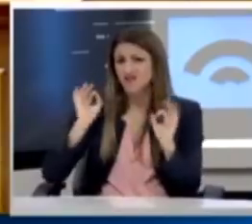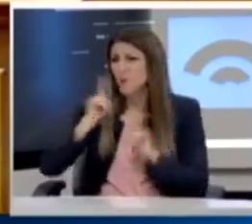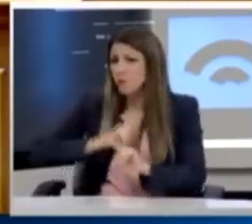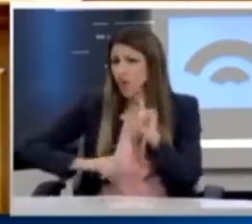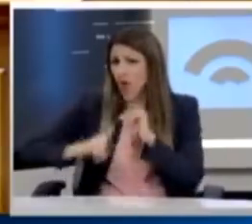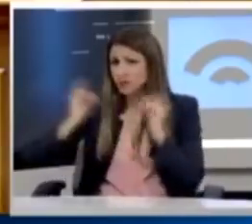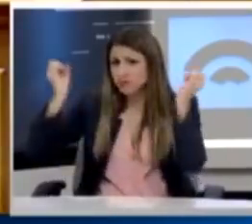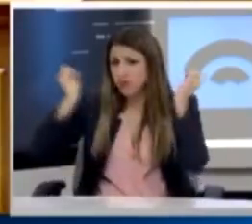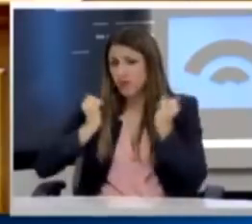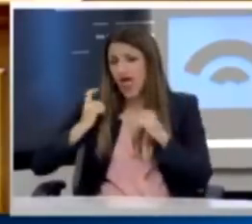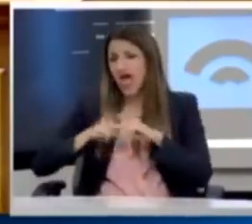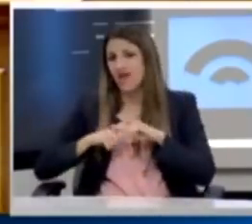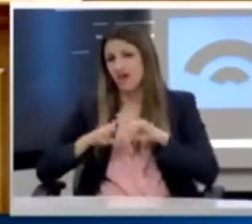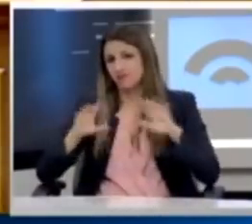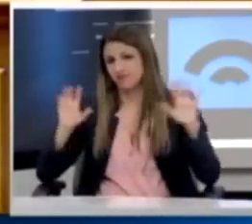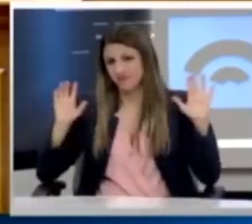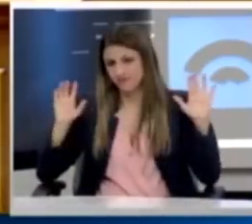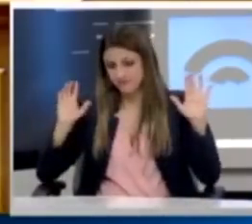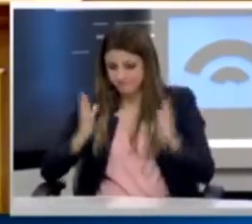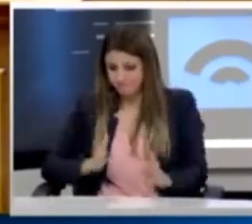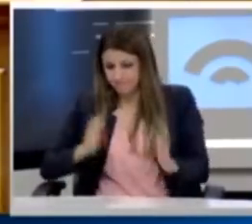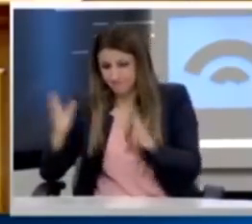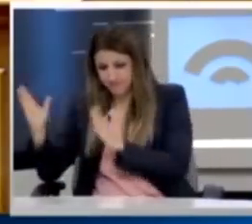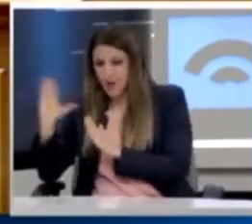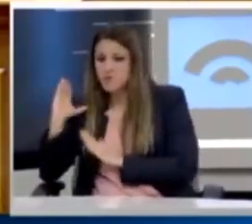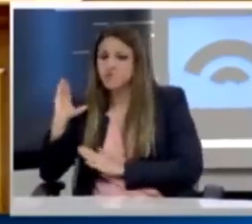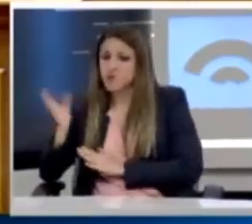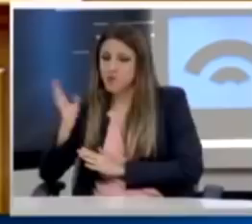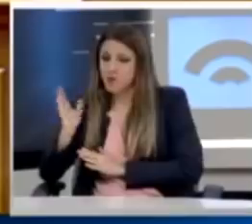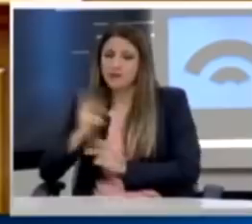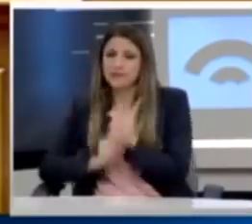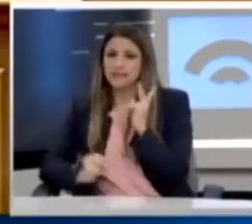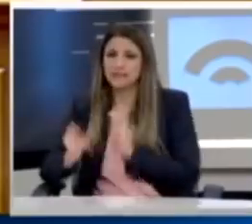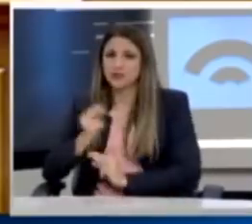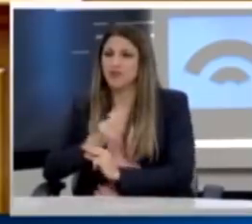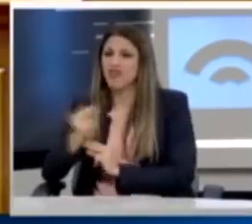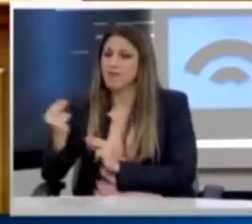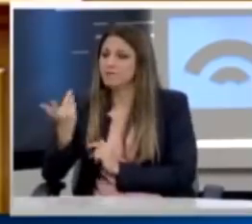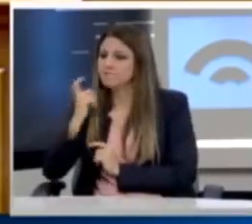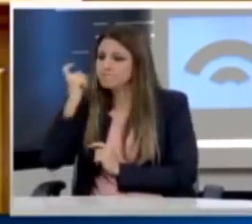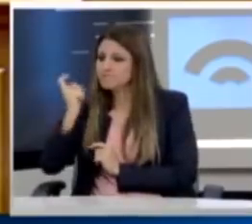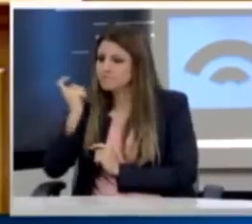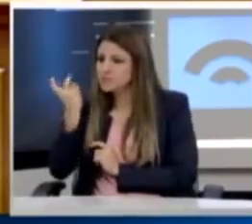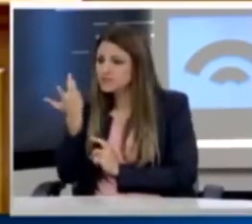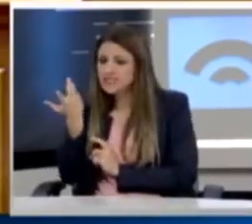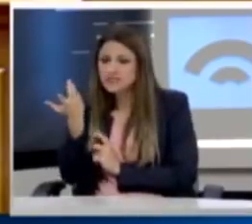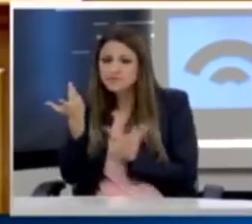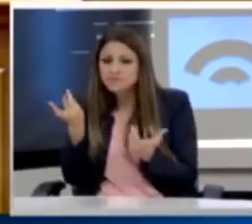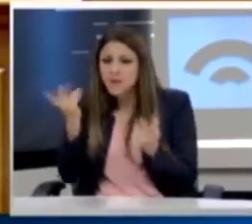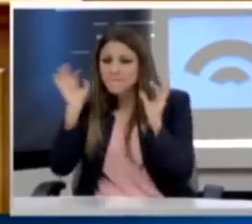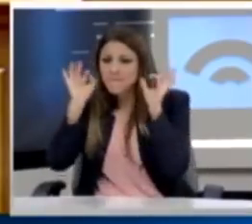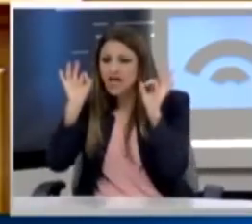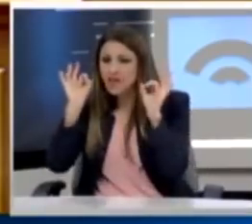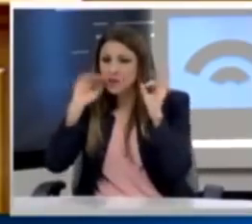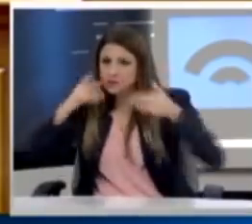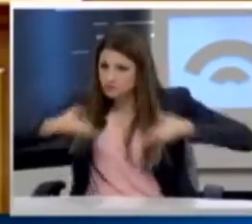κρατών. Έτσι, από τη μια μπορεί να σηκωθούν ζητήματα αναζήτησης ομογενών Μακεδόνων